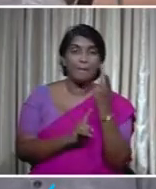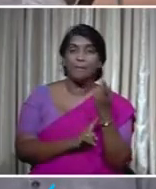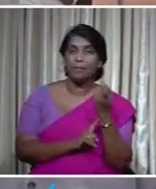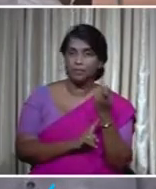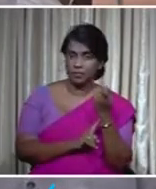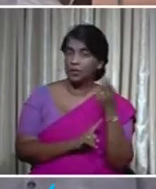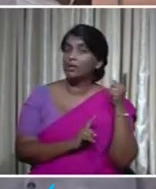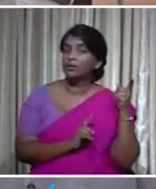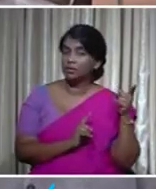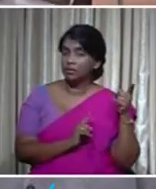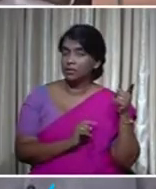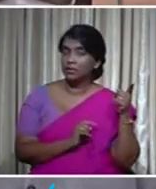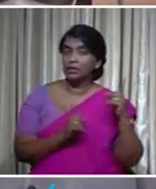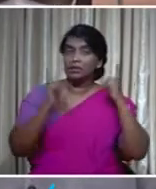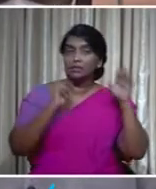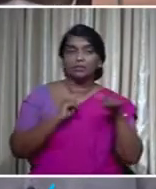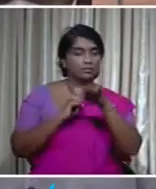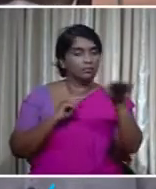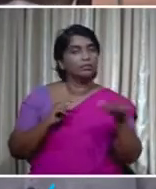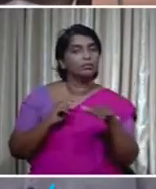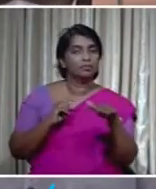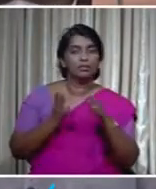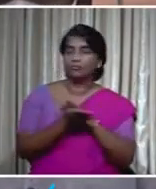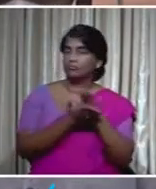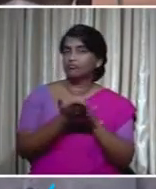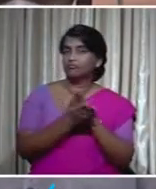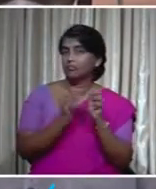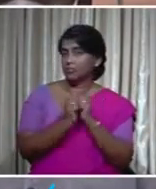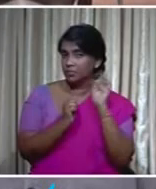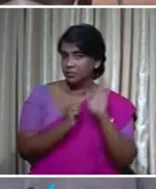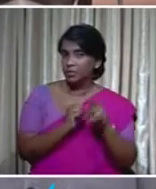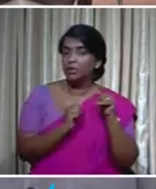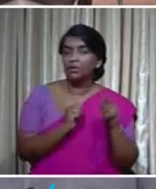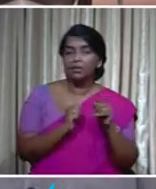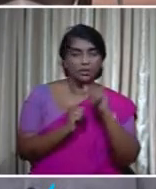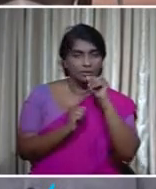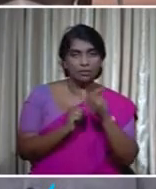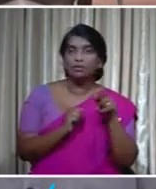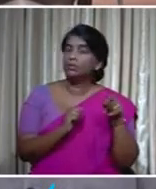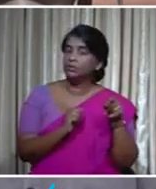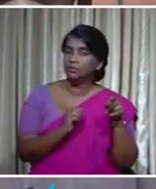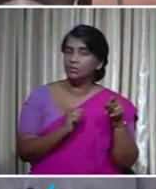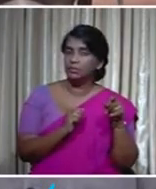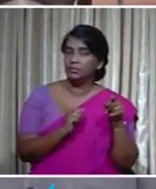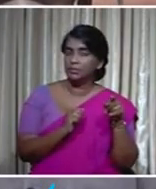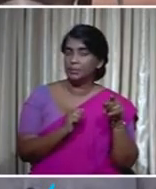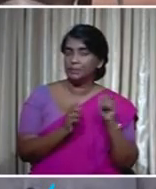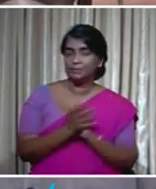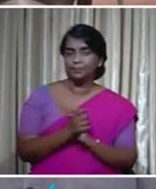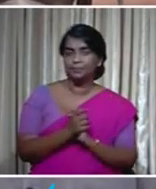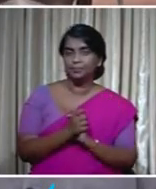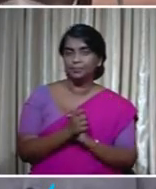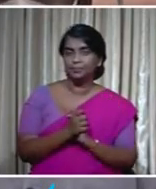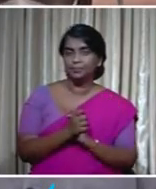புனரமைத்து ஒரு புதிய மைதானமாக கேட்போர் கூடத்தோடு பழைய மாணவர்கள் கட்டி கொடுத்திருக்கிறார்கள் கௌரவ அமைச்சர் அவர்களே. ஆனால் ஒரு